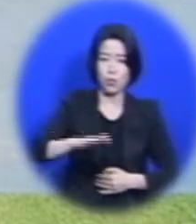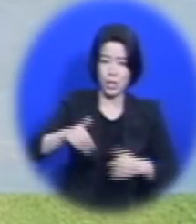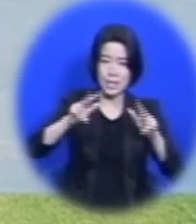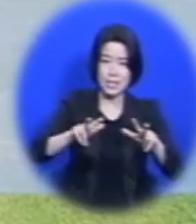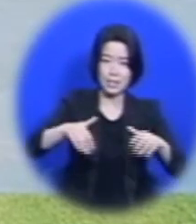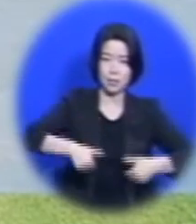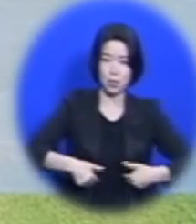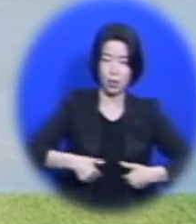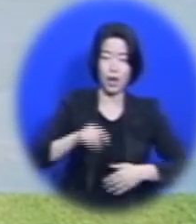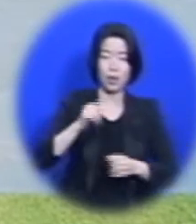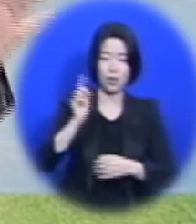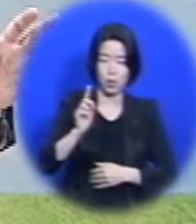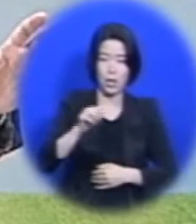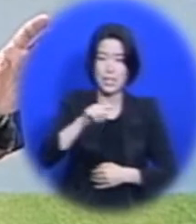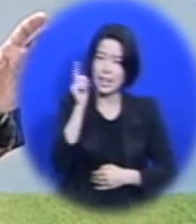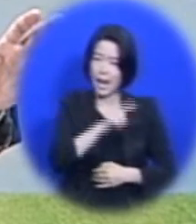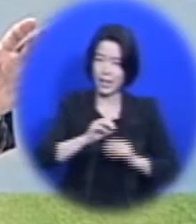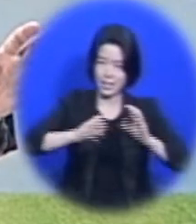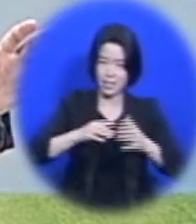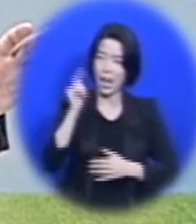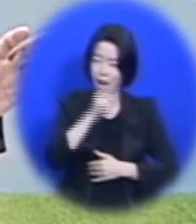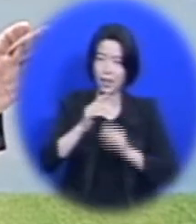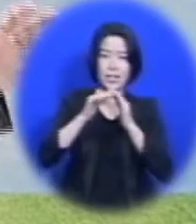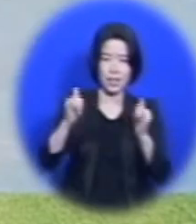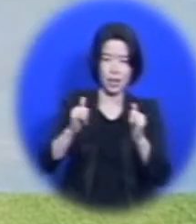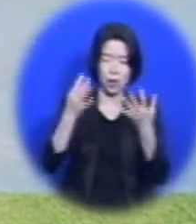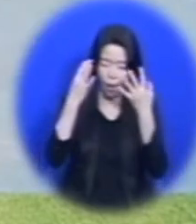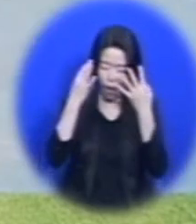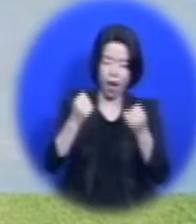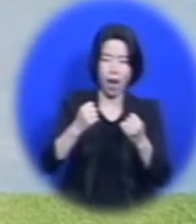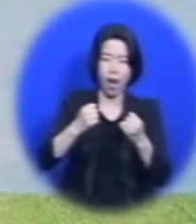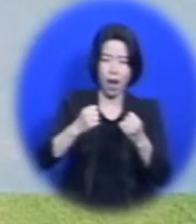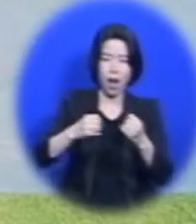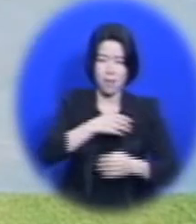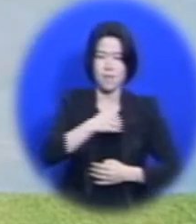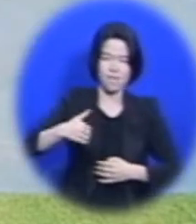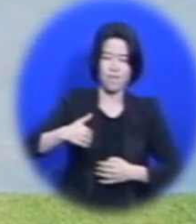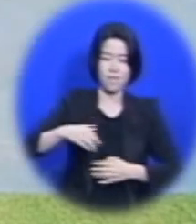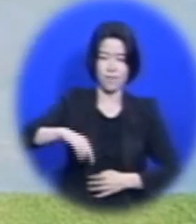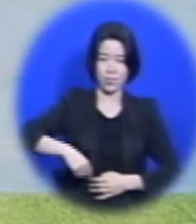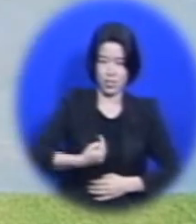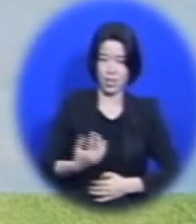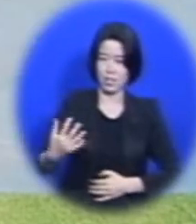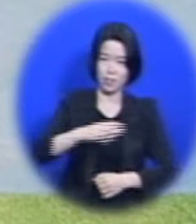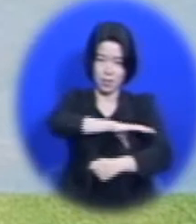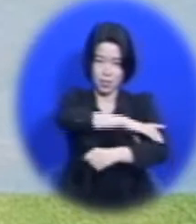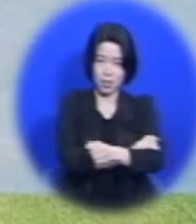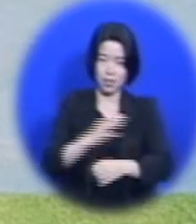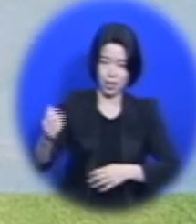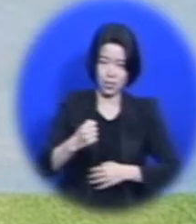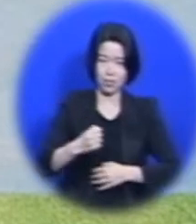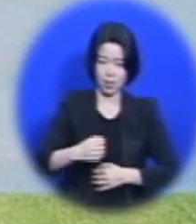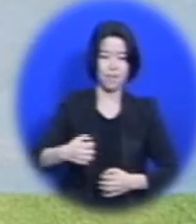필요한 것은 이 악한 세상에 악한 사람들이 얼마나 활개치고 자기 세력을 얻은 것처럼